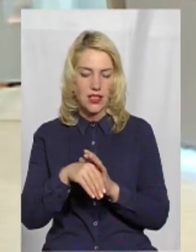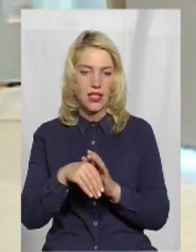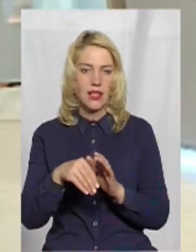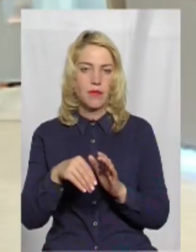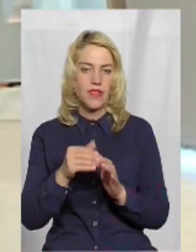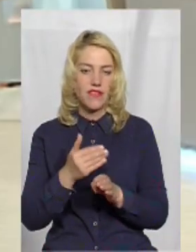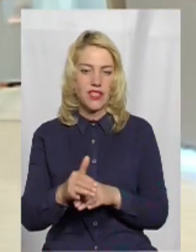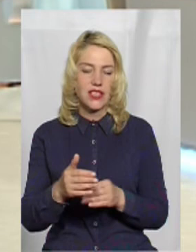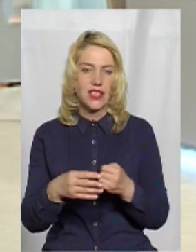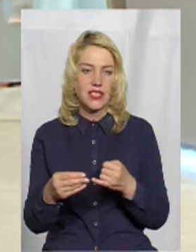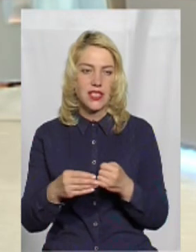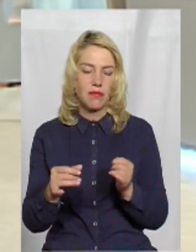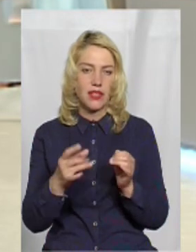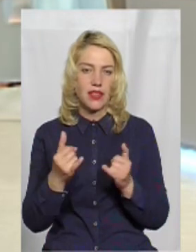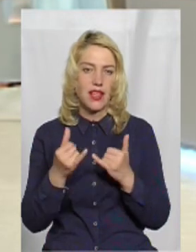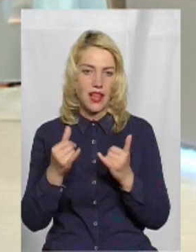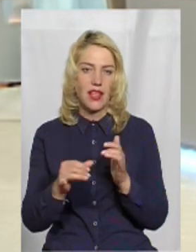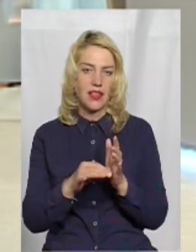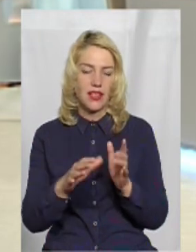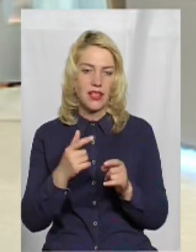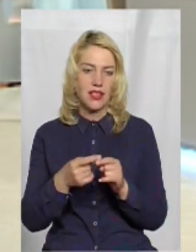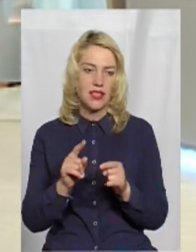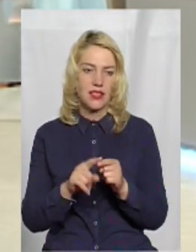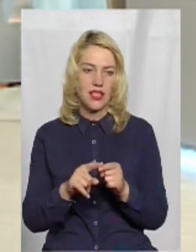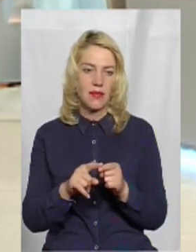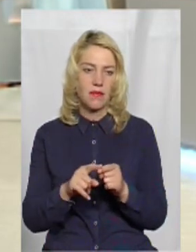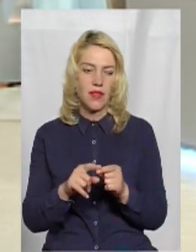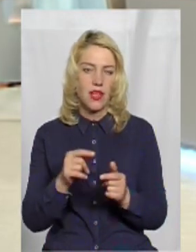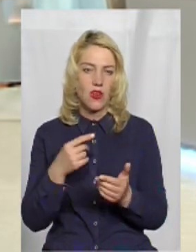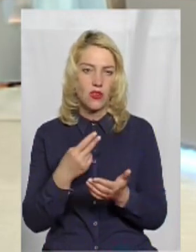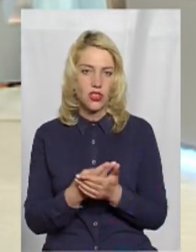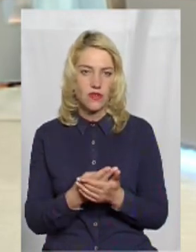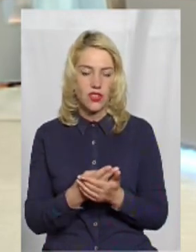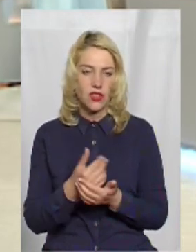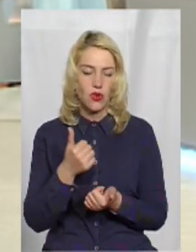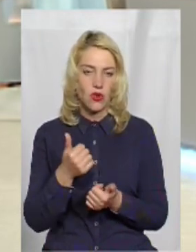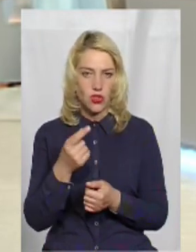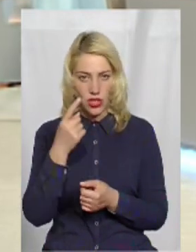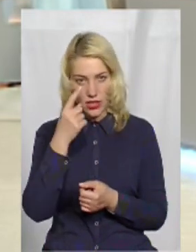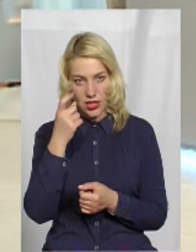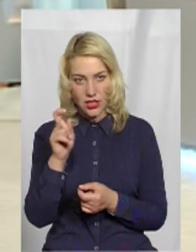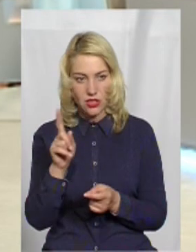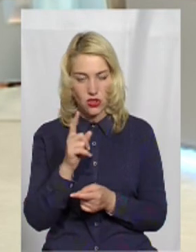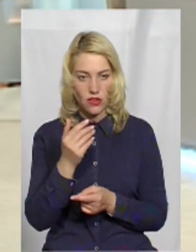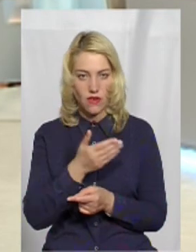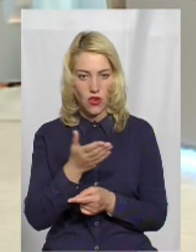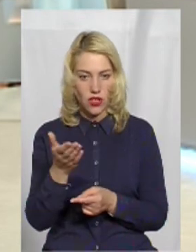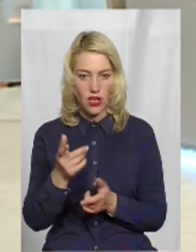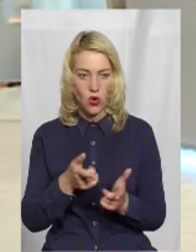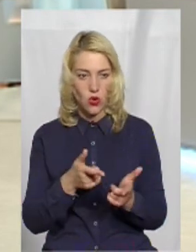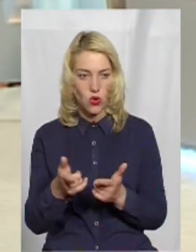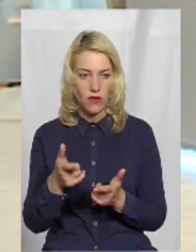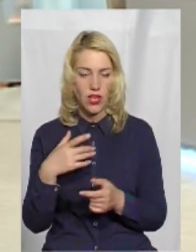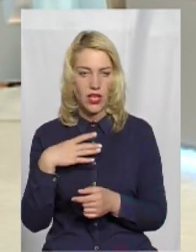землях виділені землі енергетики, то це, очевидно, ну, такий хороший сигнал, що вони готові і